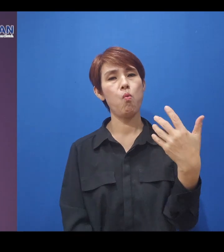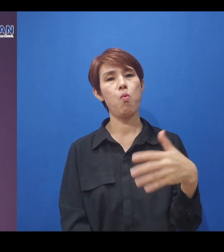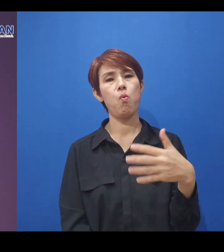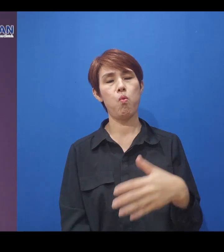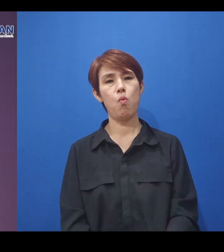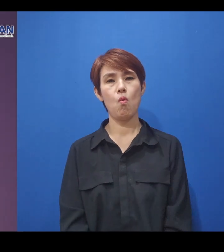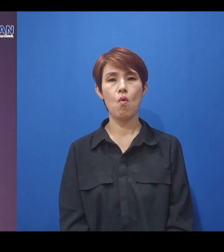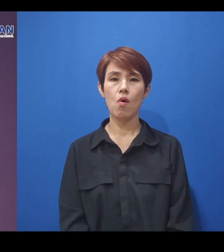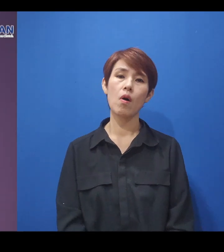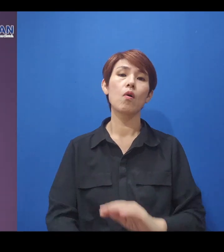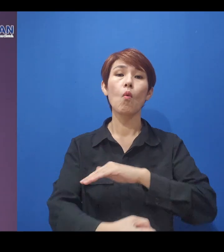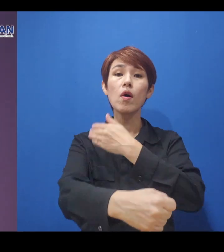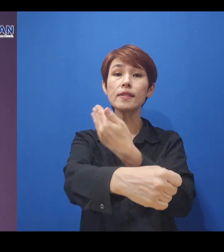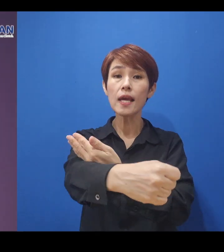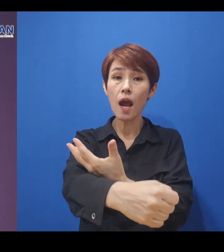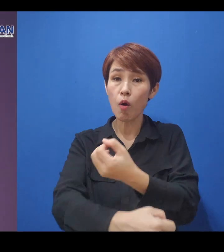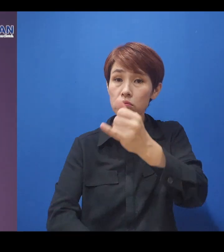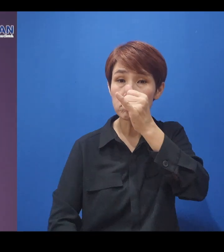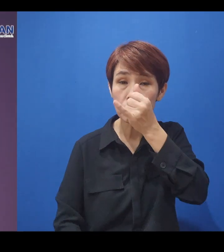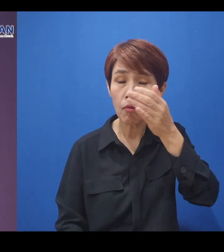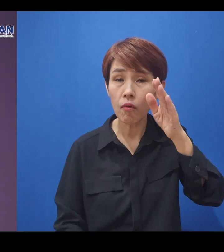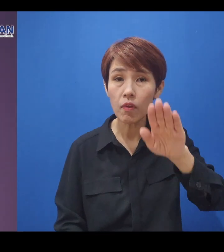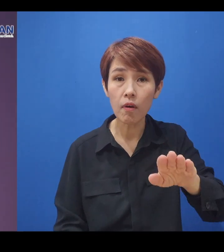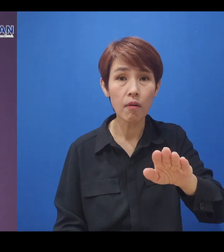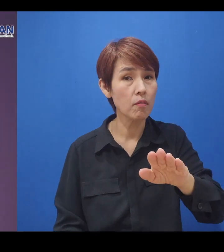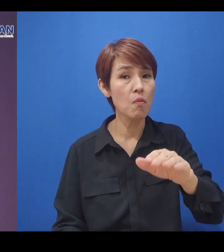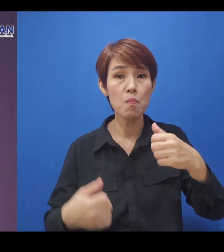그 나라의 권세를 자기가 다 가지고 있어요.